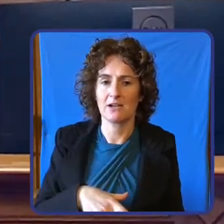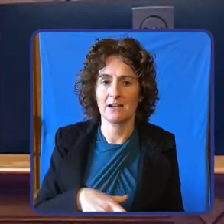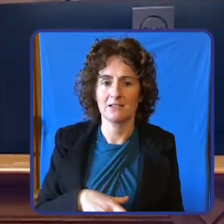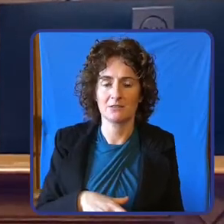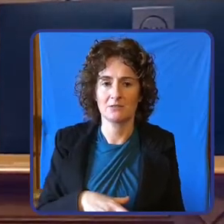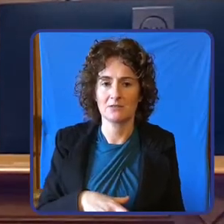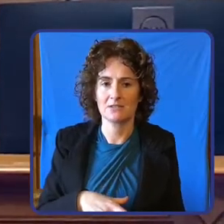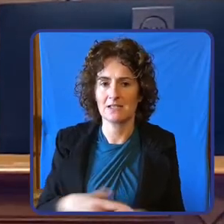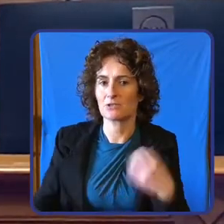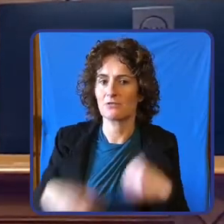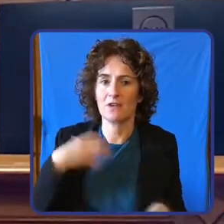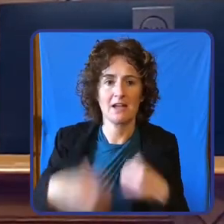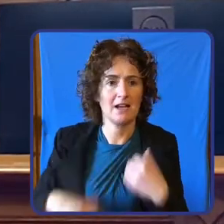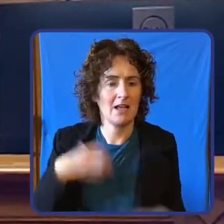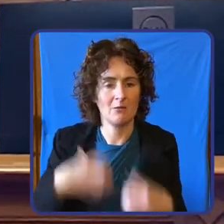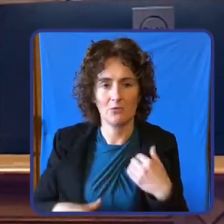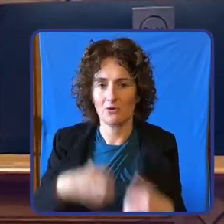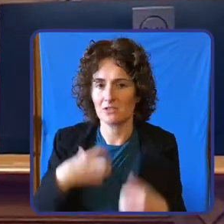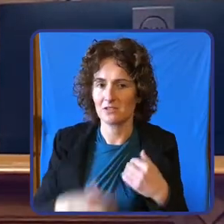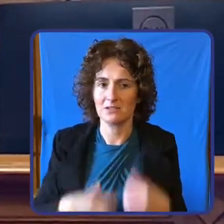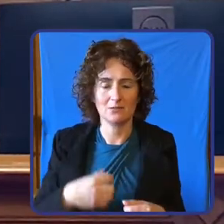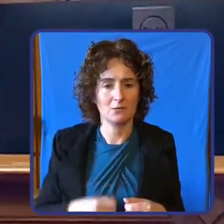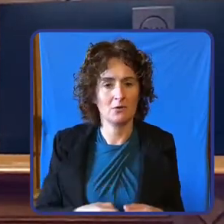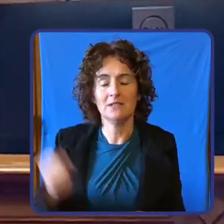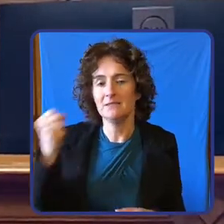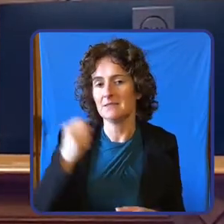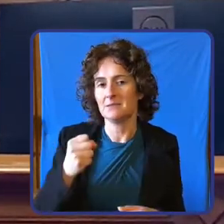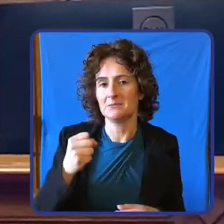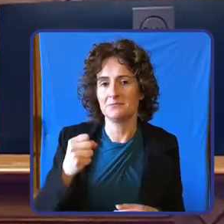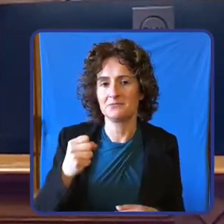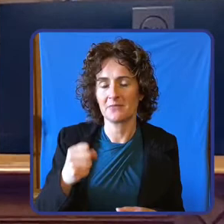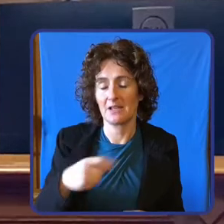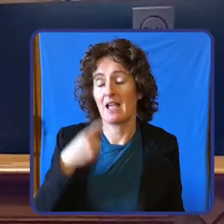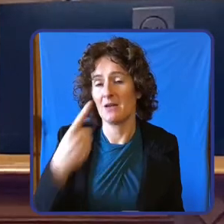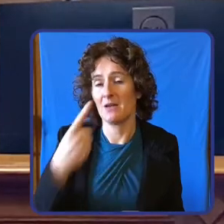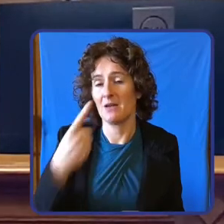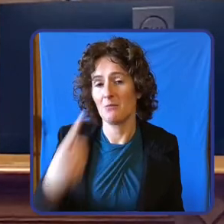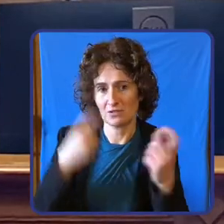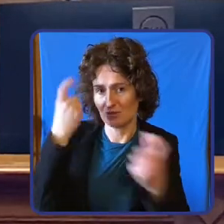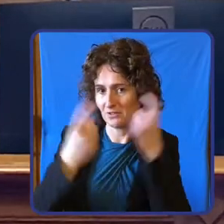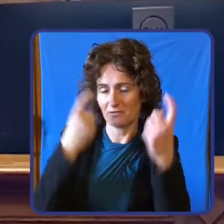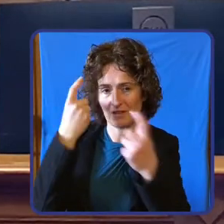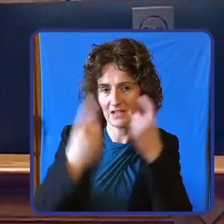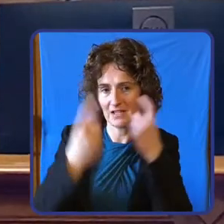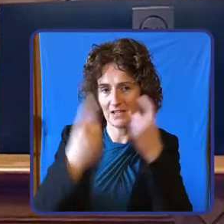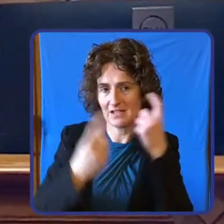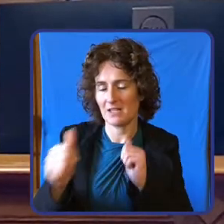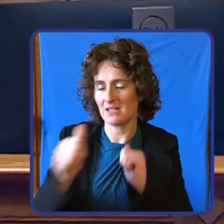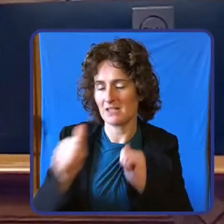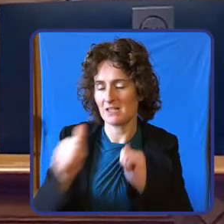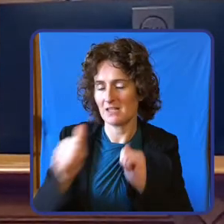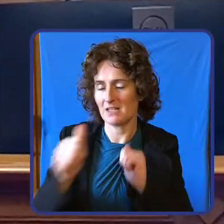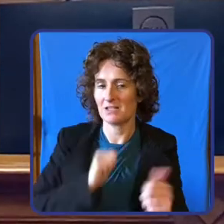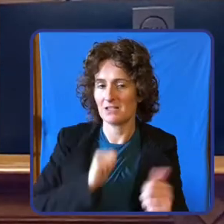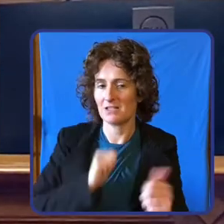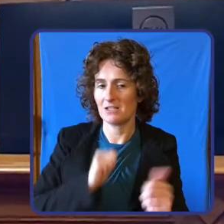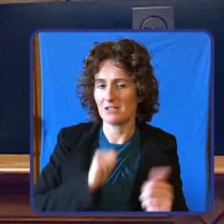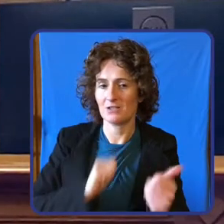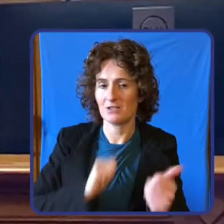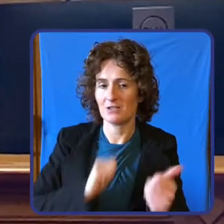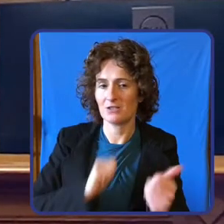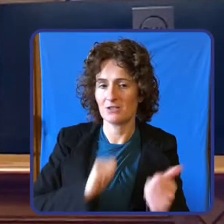Igen, tényleg fölháborító, hogy elmondhatja a véleményet, igaz? Szóval sajnos itt nincs ilyen korlát, elnézést kérünk Gyutai